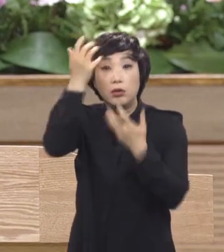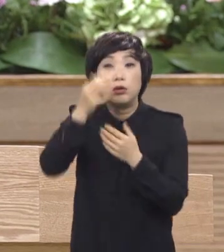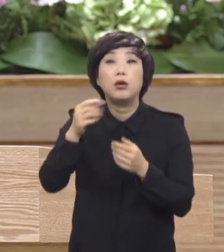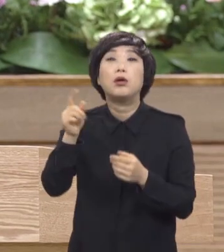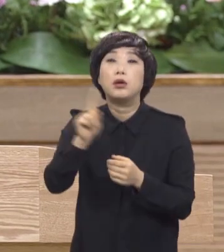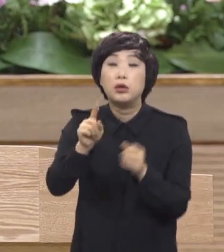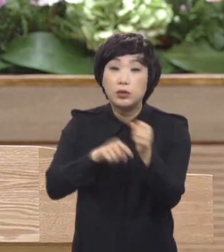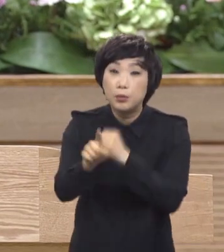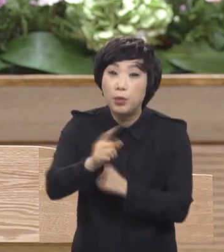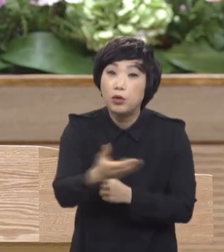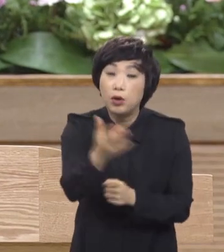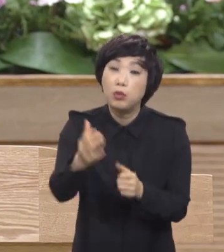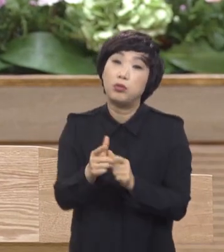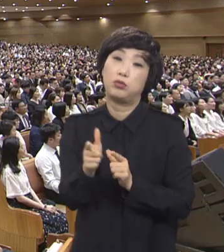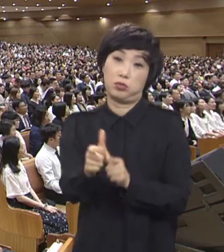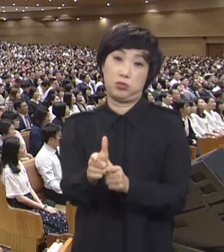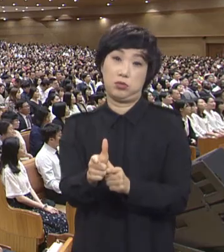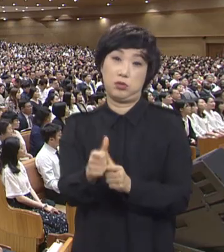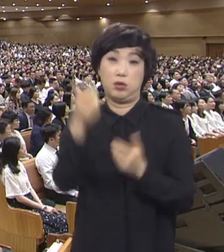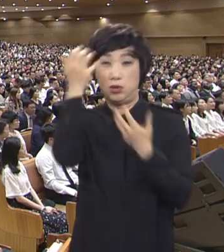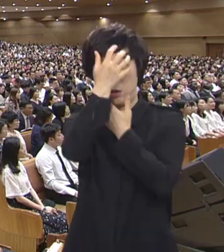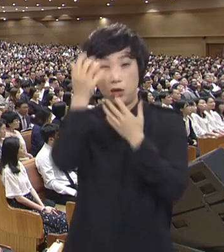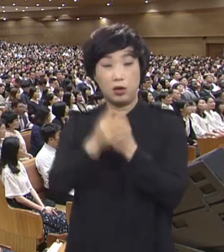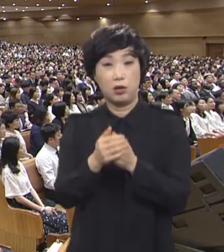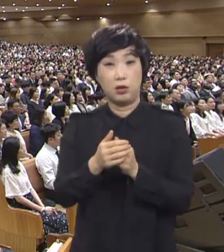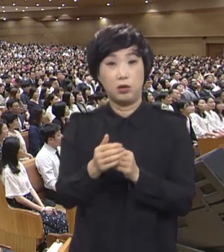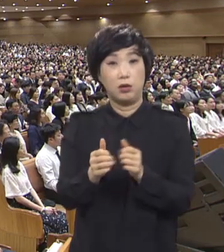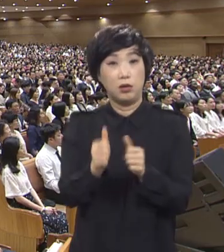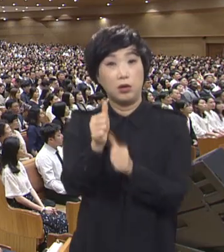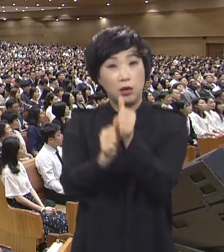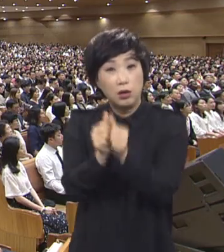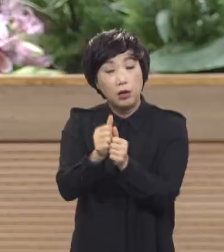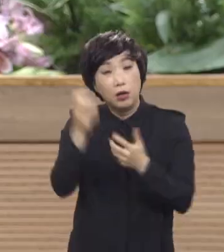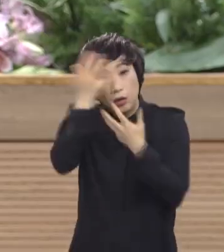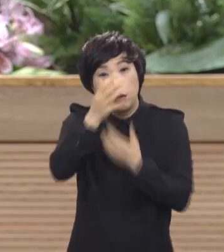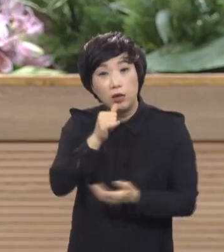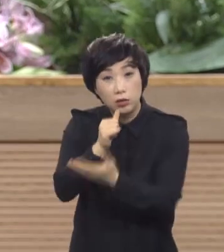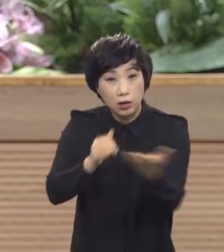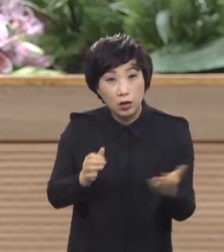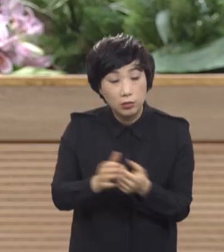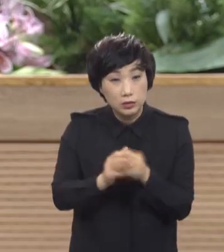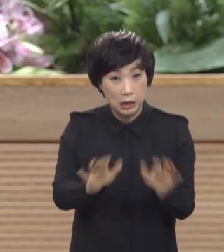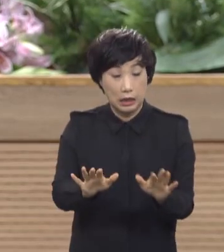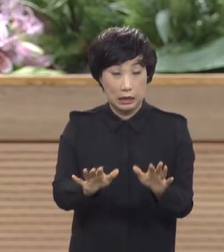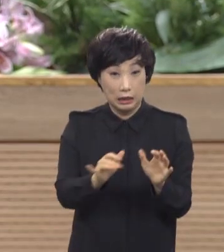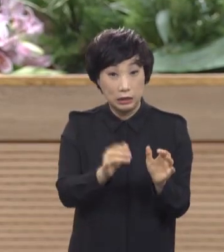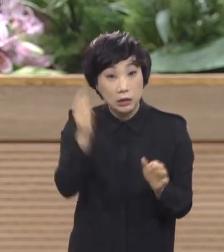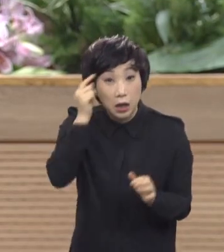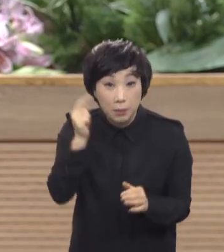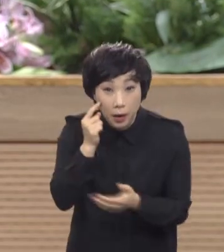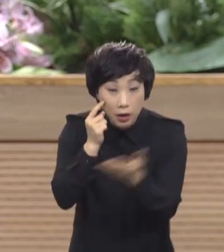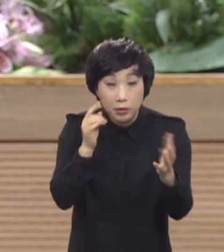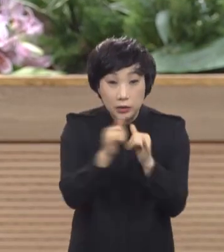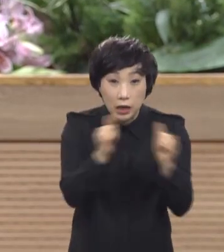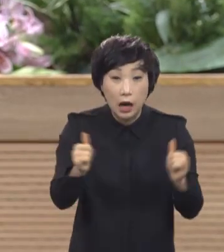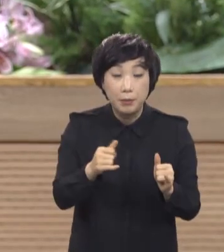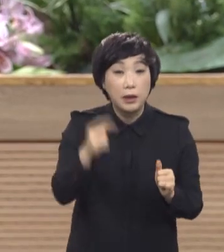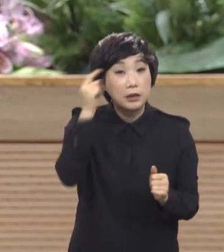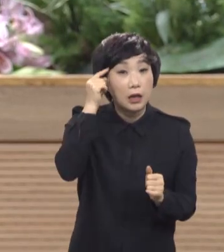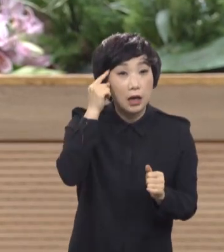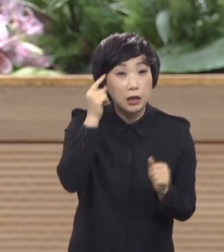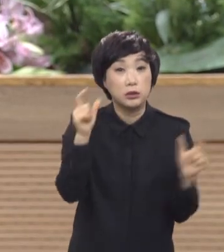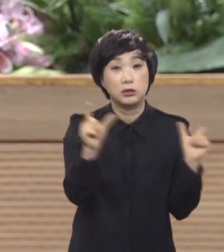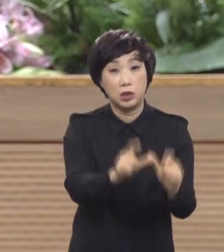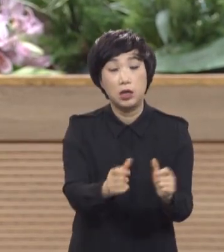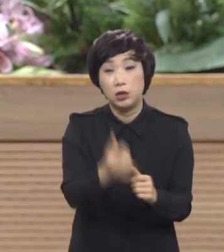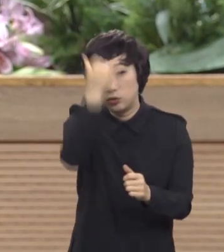미쳐버렸다 이 말이에요 동성애에 미쳐버렸어 여러분 잘 들으세요 인간미가 파괴하고 도덕이 파괴하고